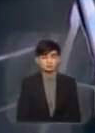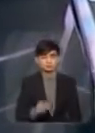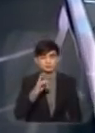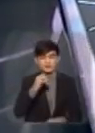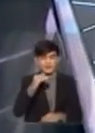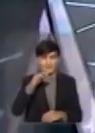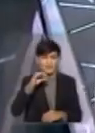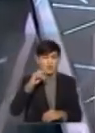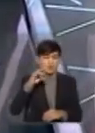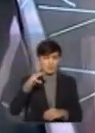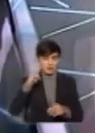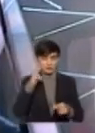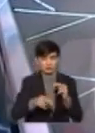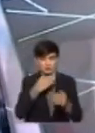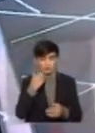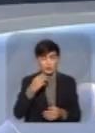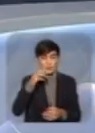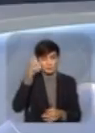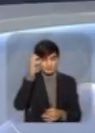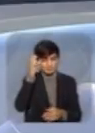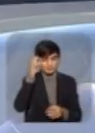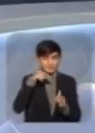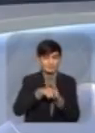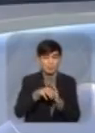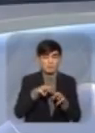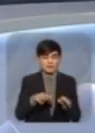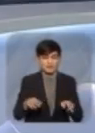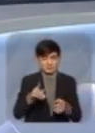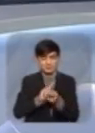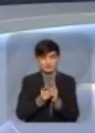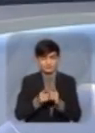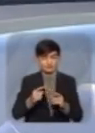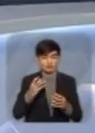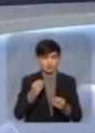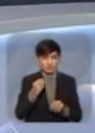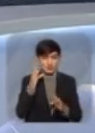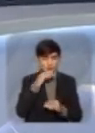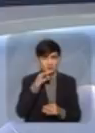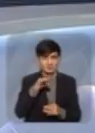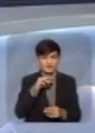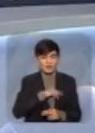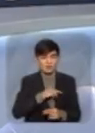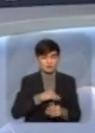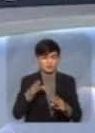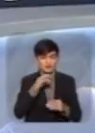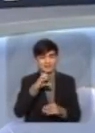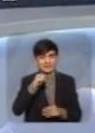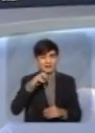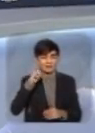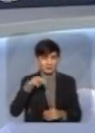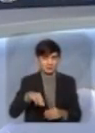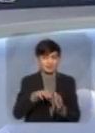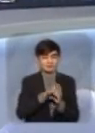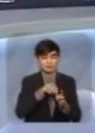Реформасы бітпейтін білім және ғылым министрлігінде тағы да өзгерістер болуы мүмкін. Осы саланың жұмысына көңілі толмаса керек, сенат депутаттары